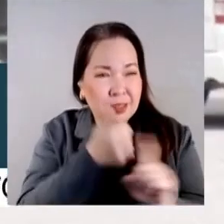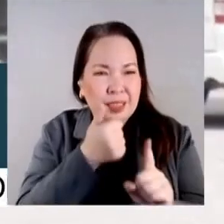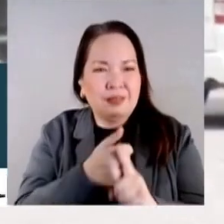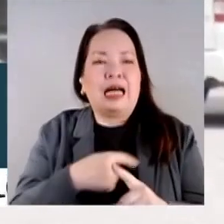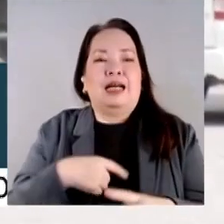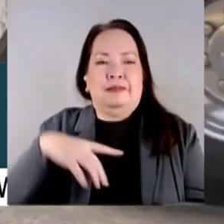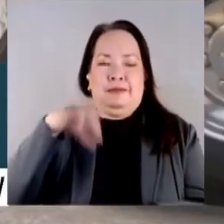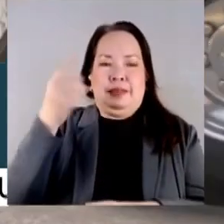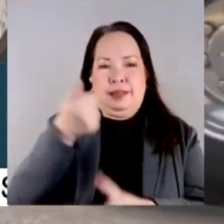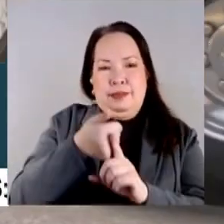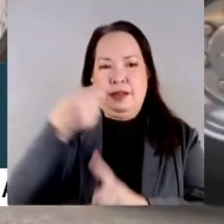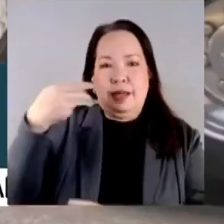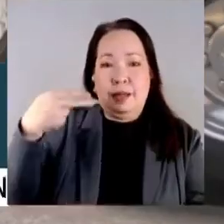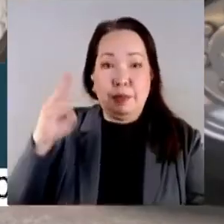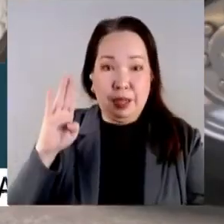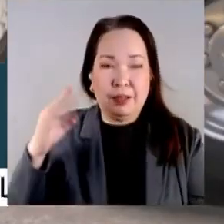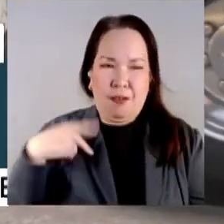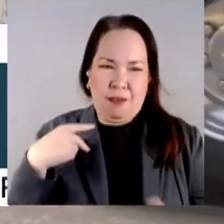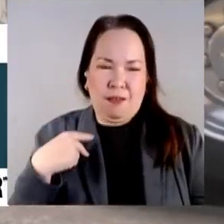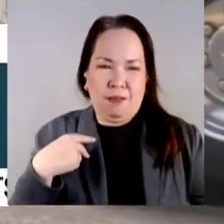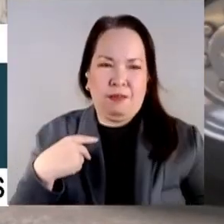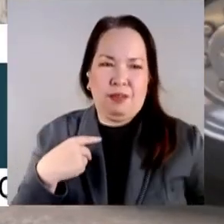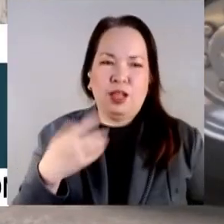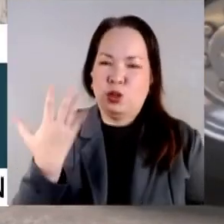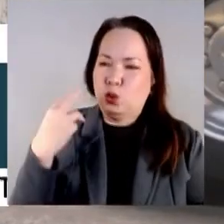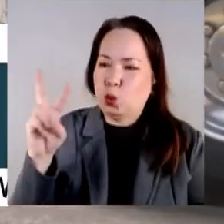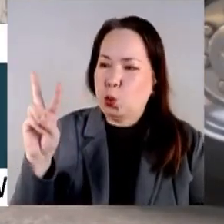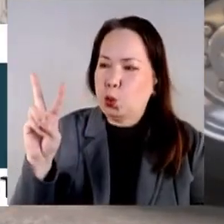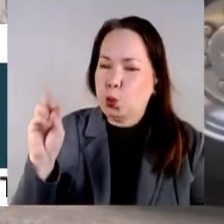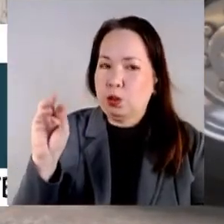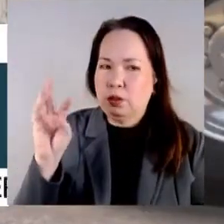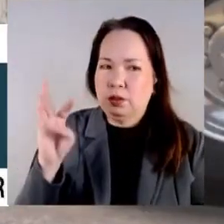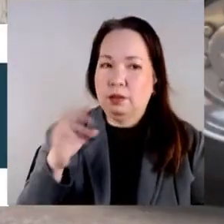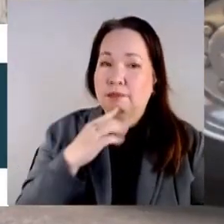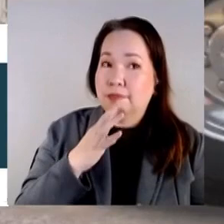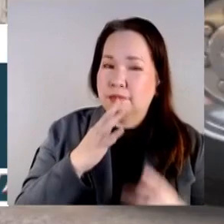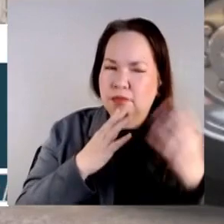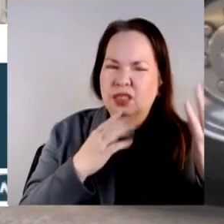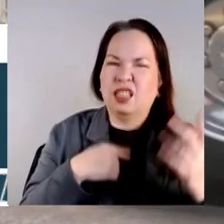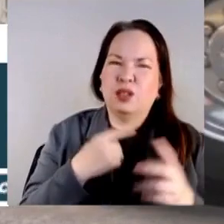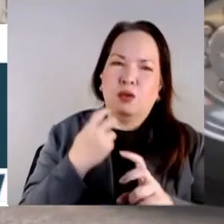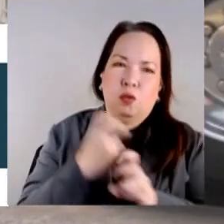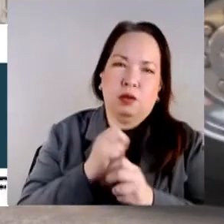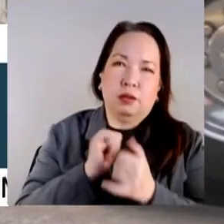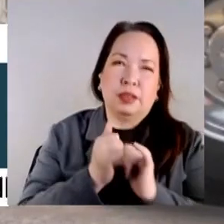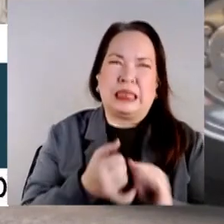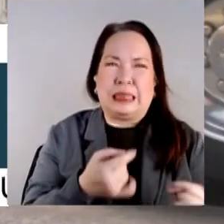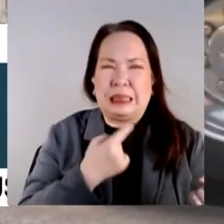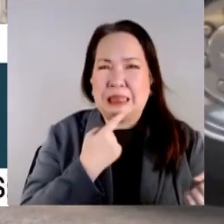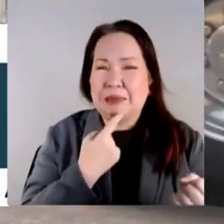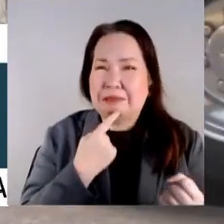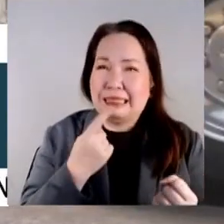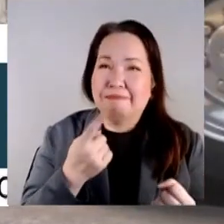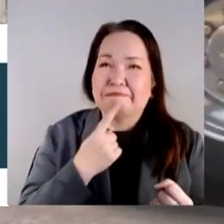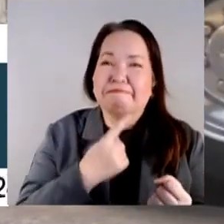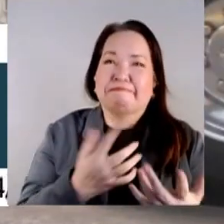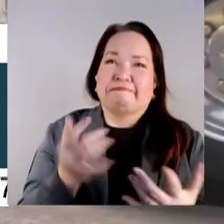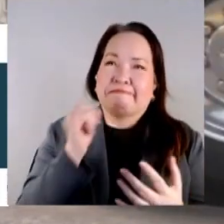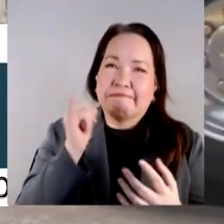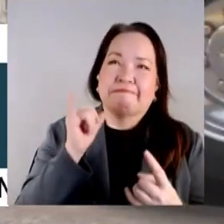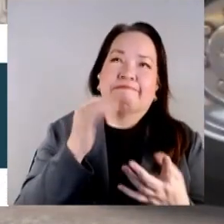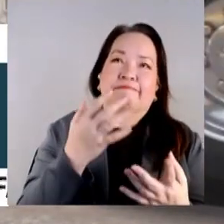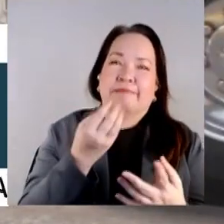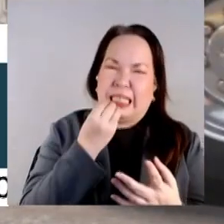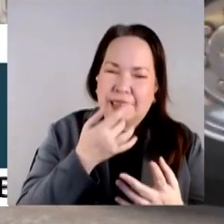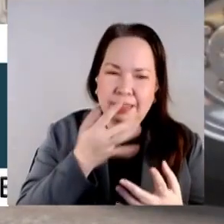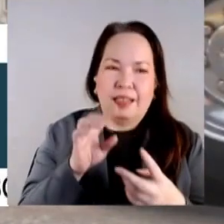in 2016. Sobrang hirap ng adjustment kasi syempre hinahanap-hanap ko yung ganun. Pero sa tingin may isip